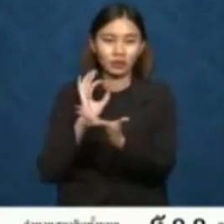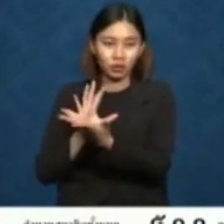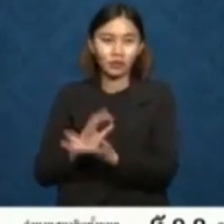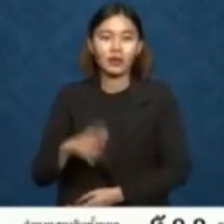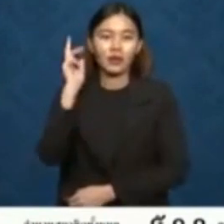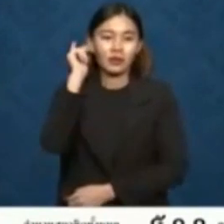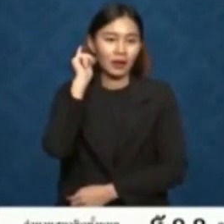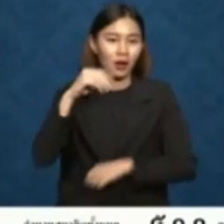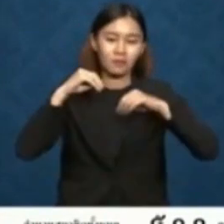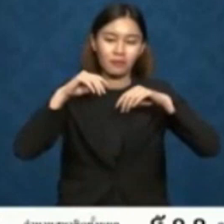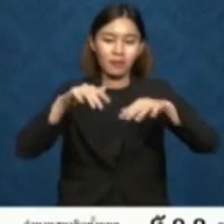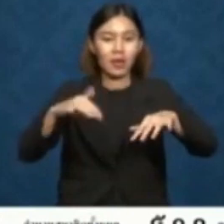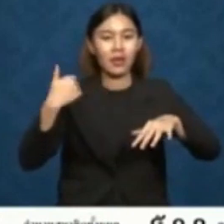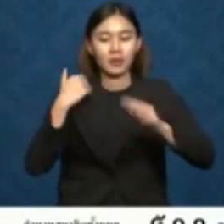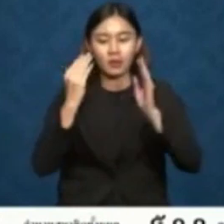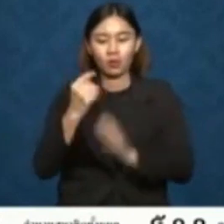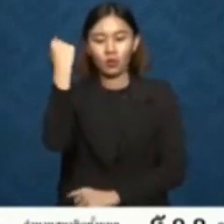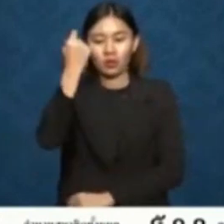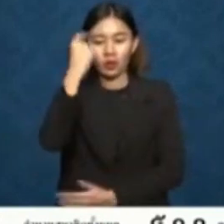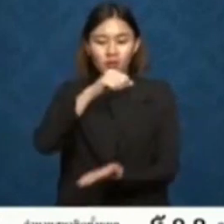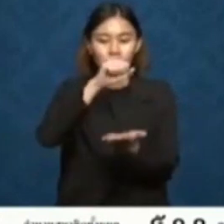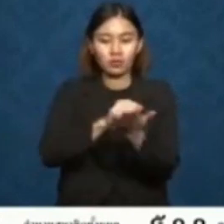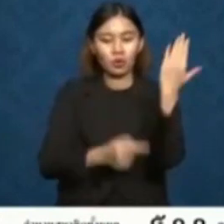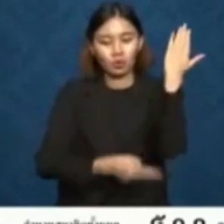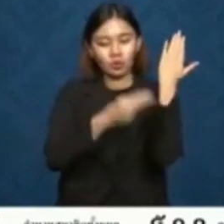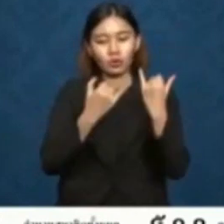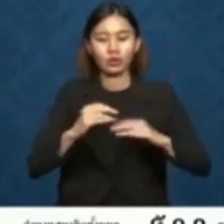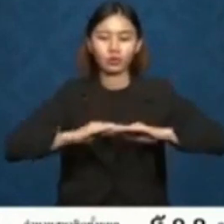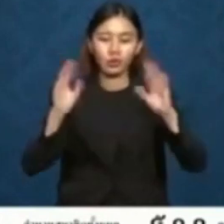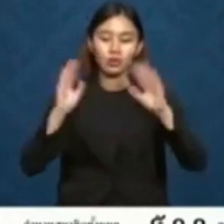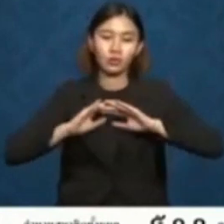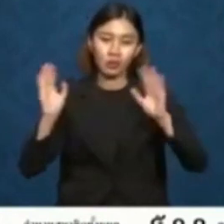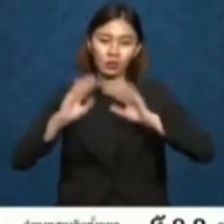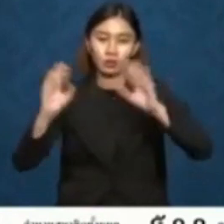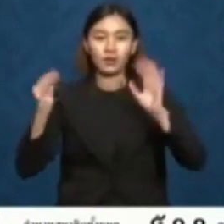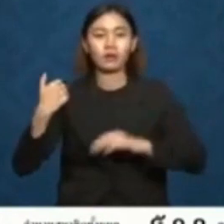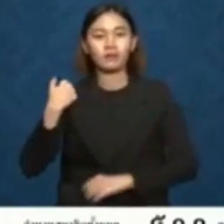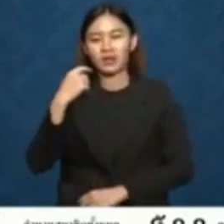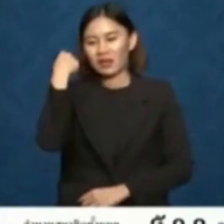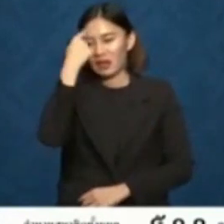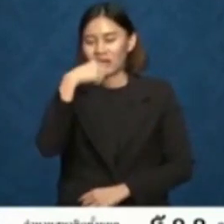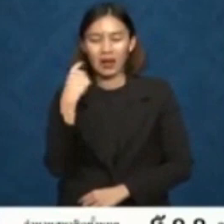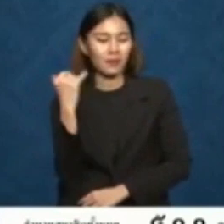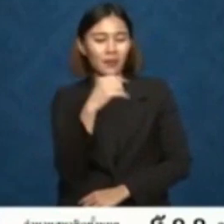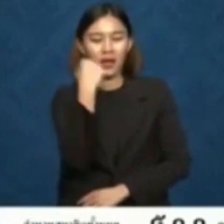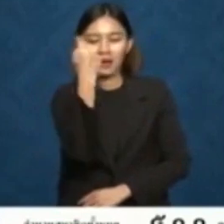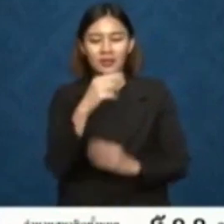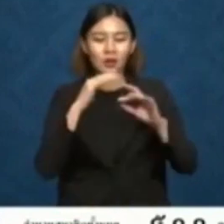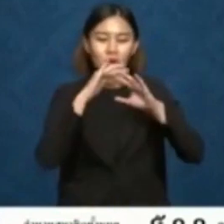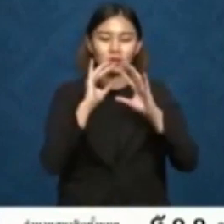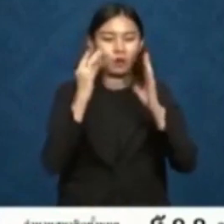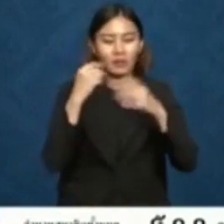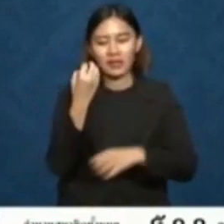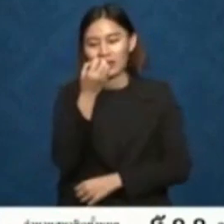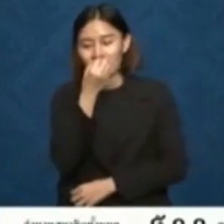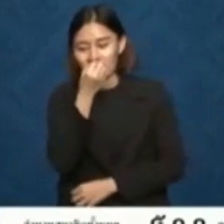กมากมายครับเมื่อมีข่าวแพร่สะพัดออกไปนักท่องเที่ยวที่ได้จองโรงแรมไว้ต่างพากันยกเลิกทั้งหมดไม่มีใครกล้ามาเที่ยว